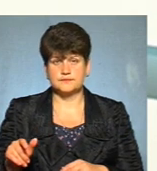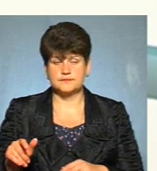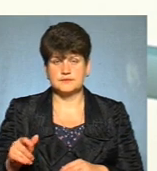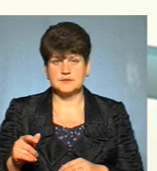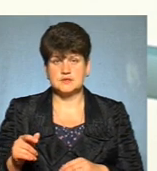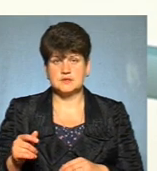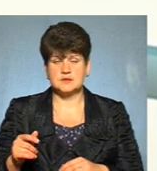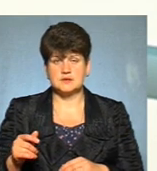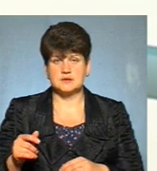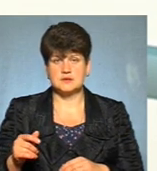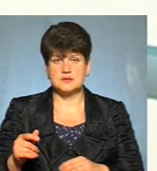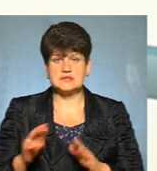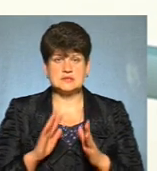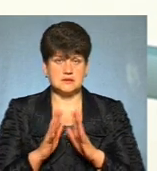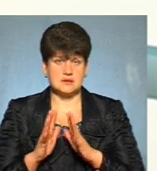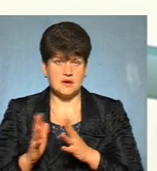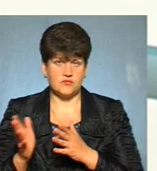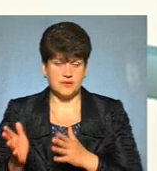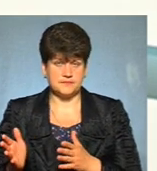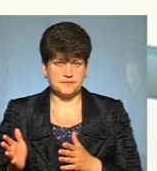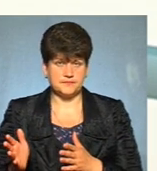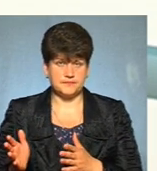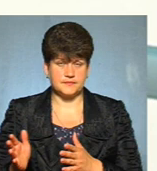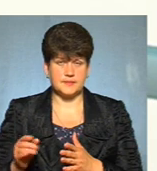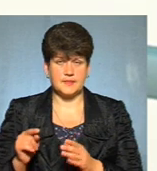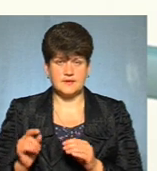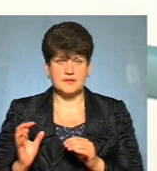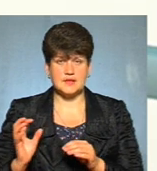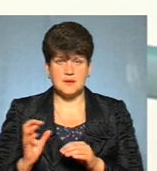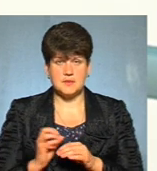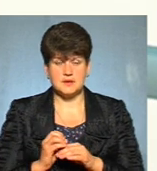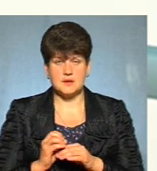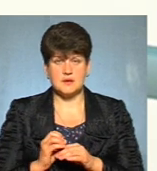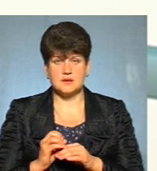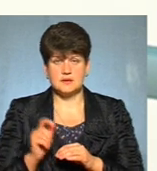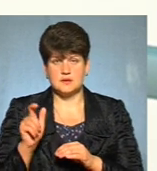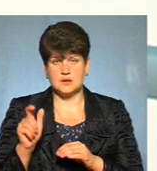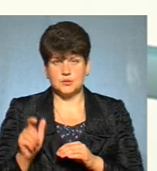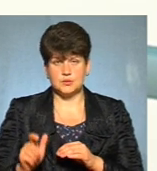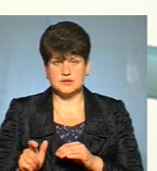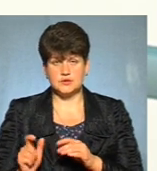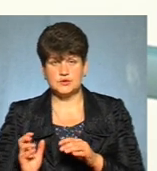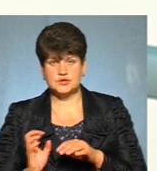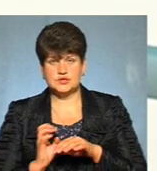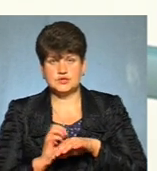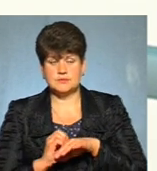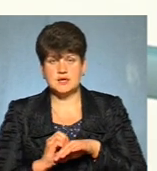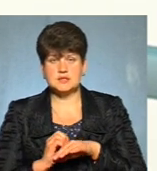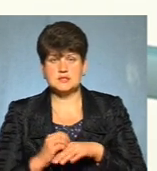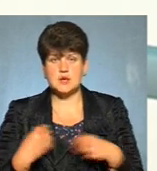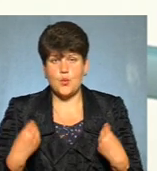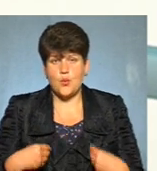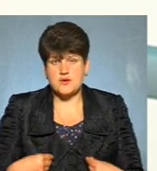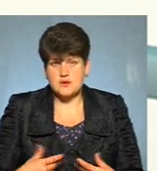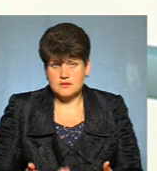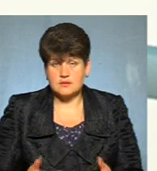знизу, з рівня трави. Він нападає на людину, скажімо, чіпляється за одяг,